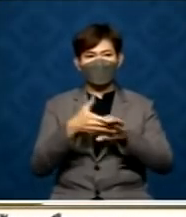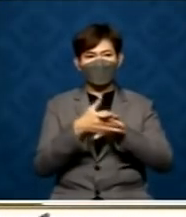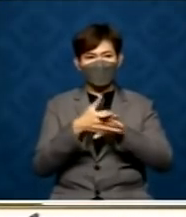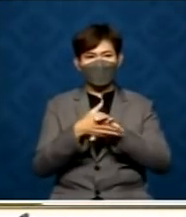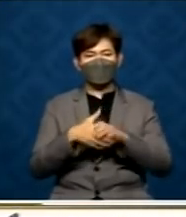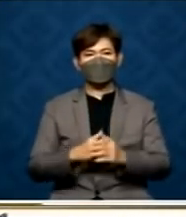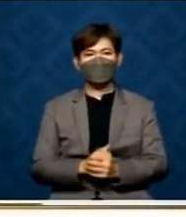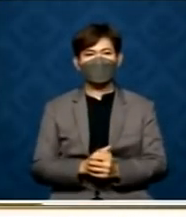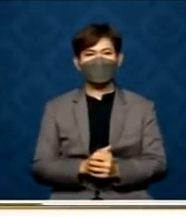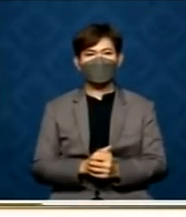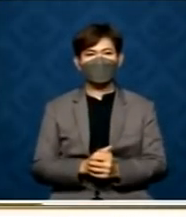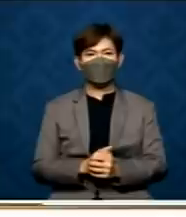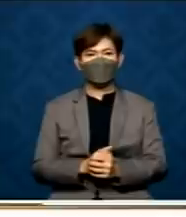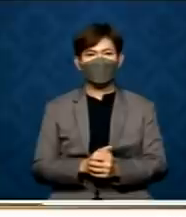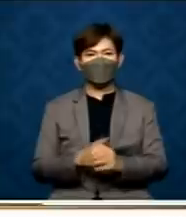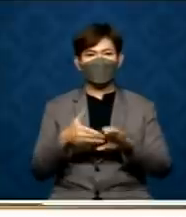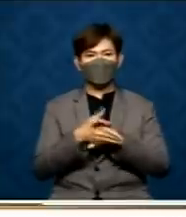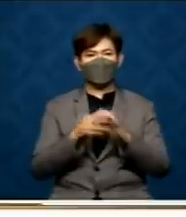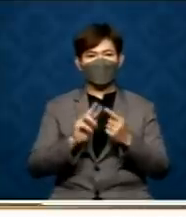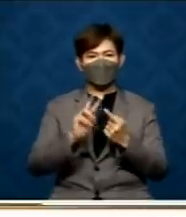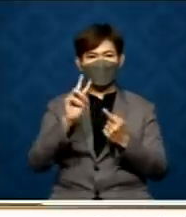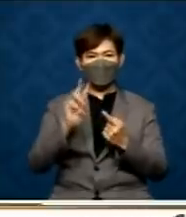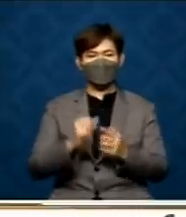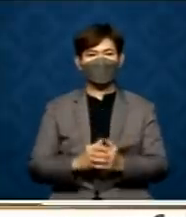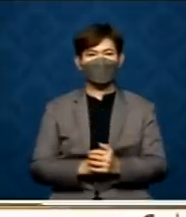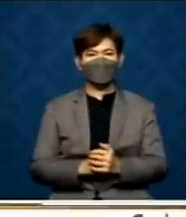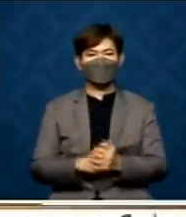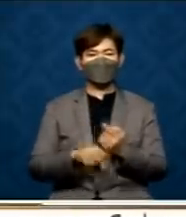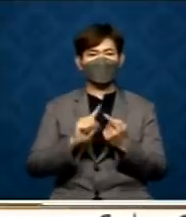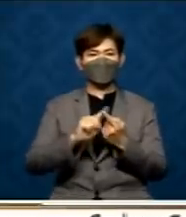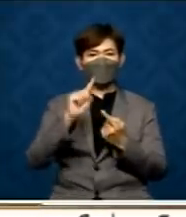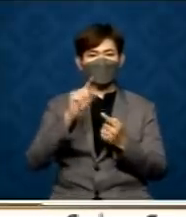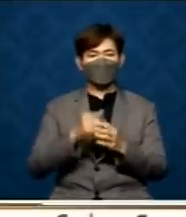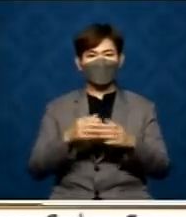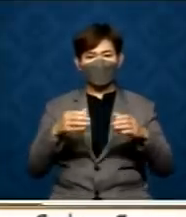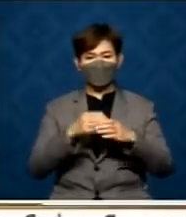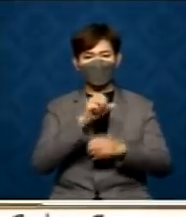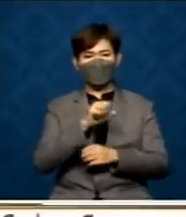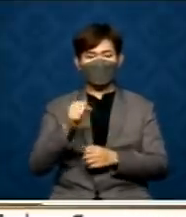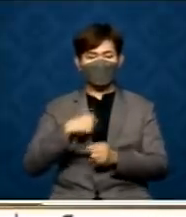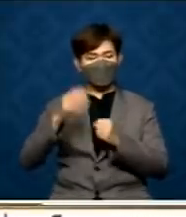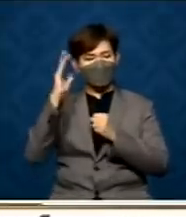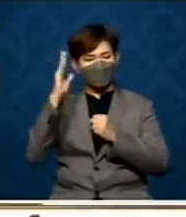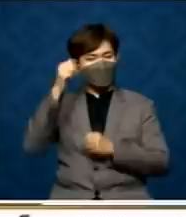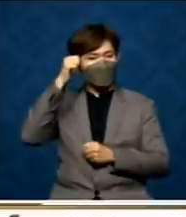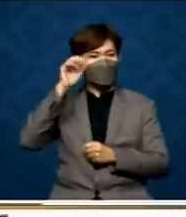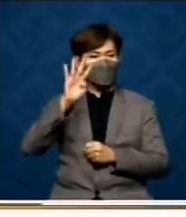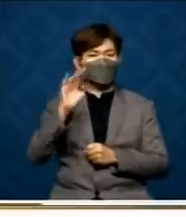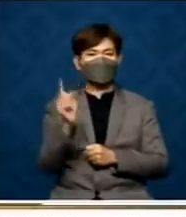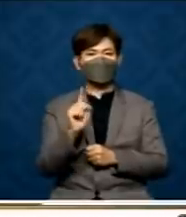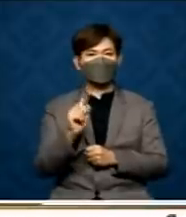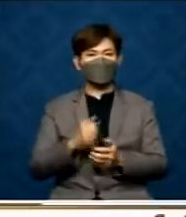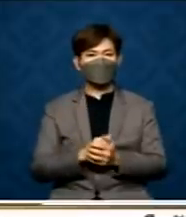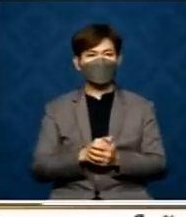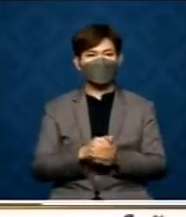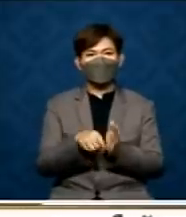ครับมีอะไรที่ 2นะครับประการแรกที่สุดที่เพื่อนสมาชิกพูดกันมาสิวันเนี้ยก็จะพูดถึง